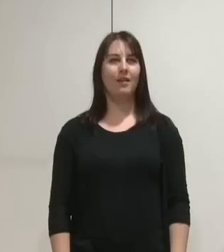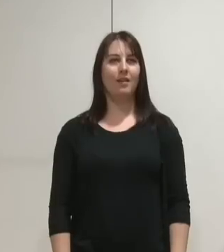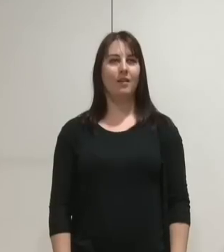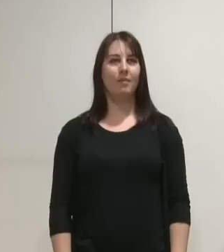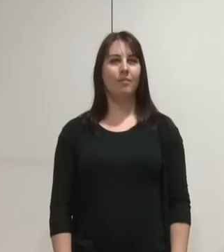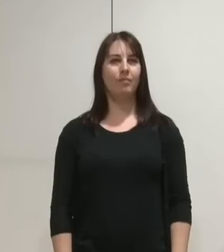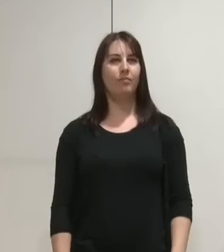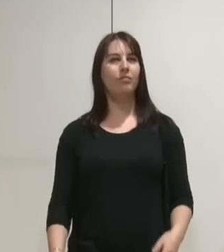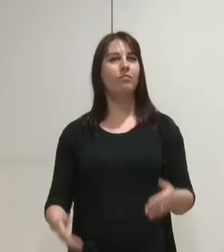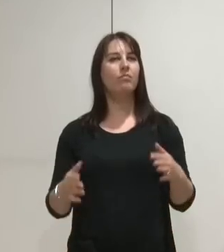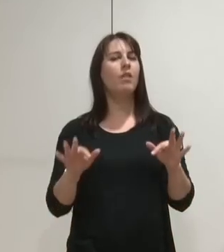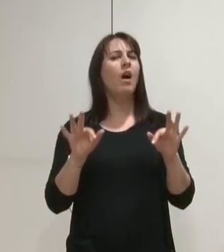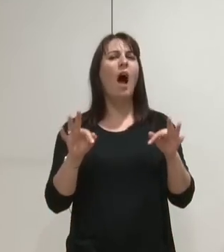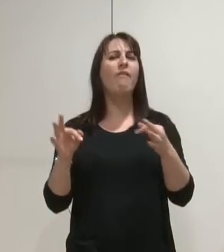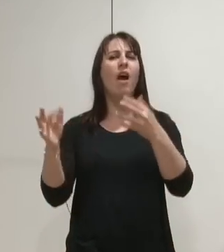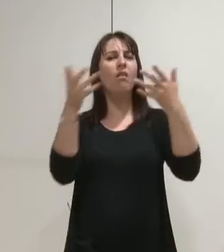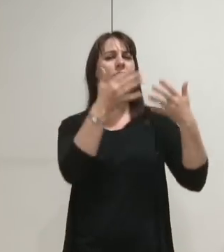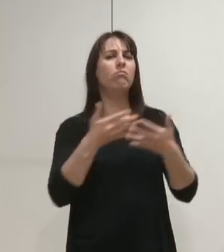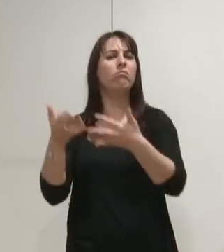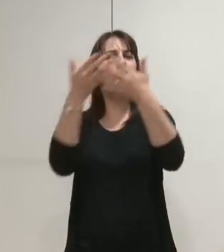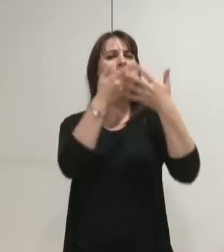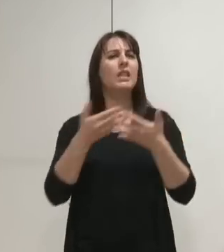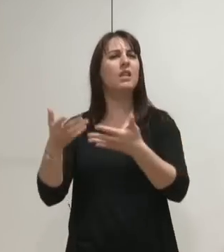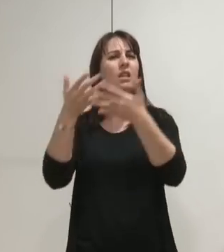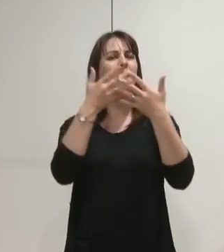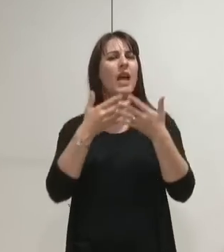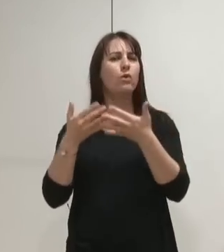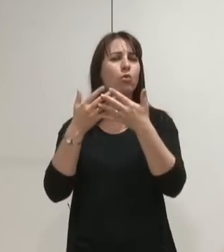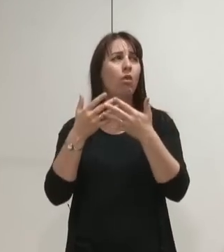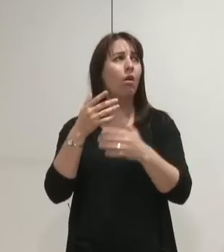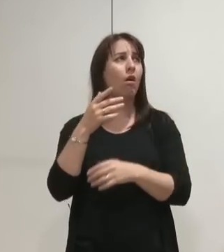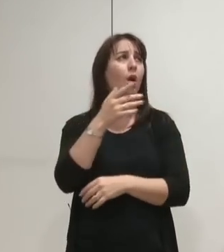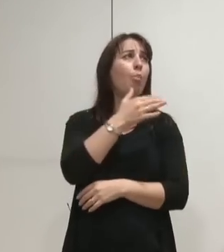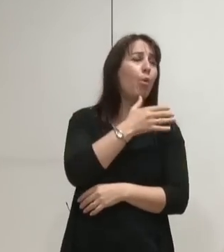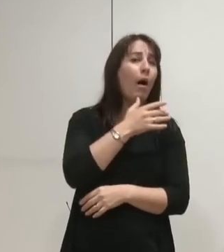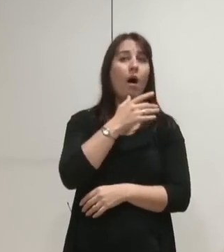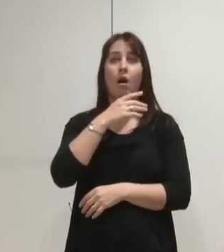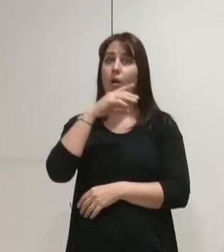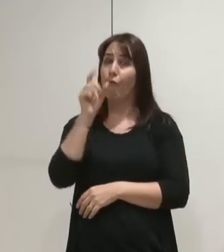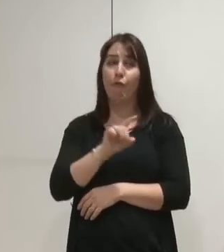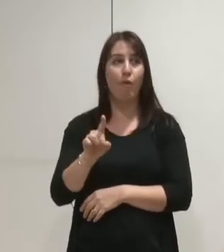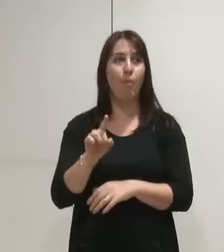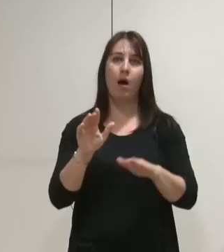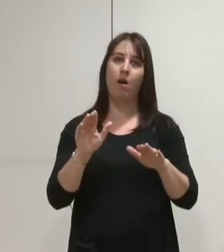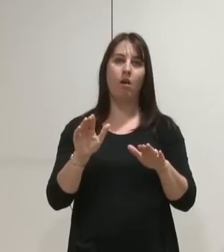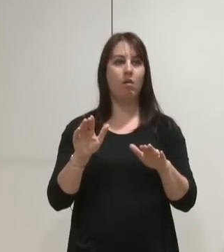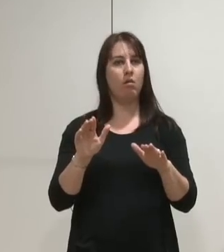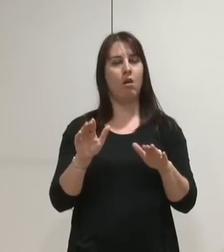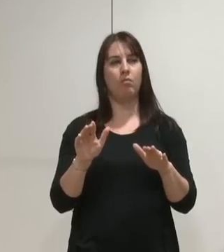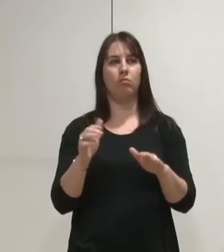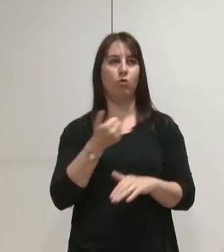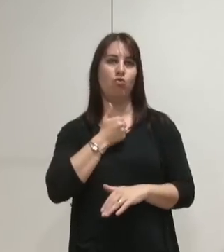l'arithmétique fait que ne peut ne peut pas ne doit pas nous empêcher d'affirmer